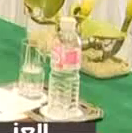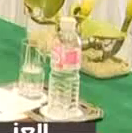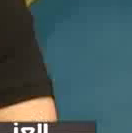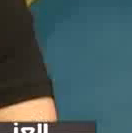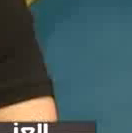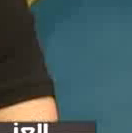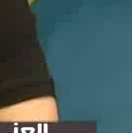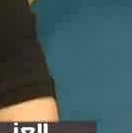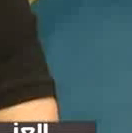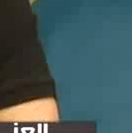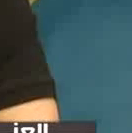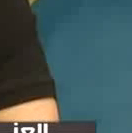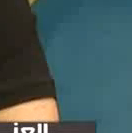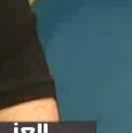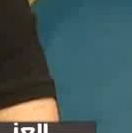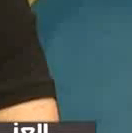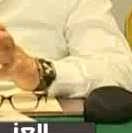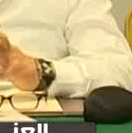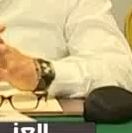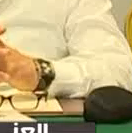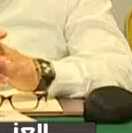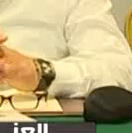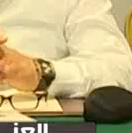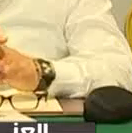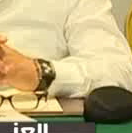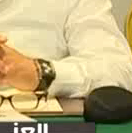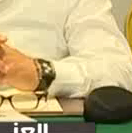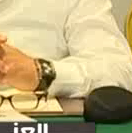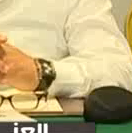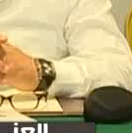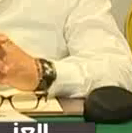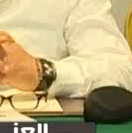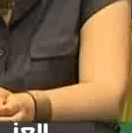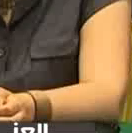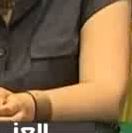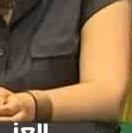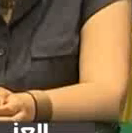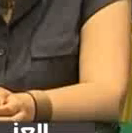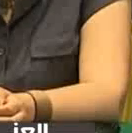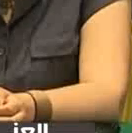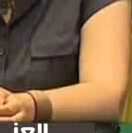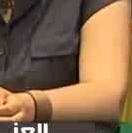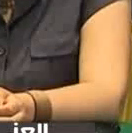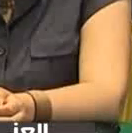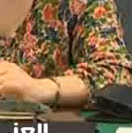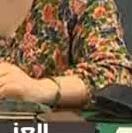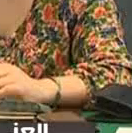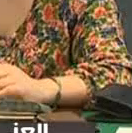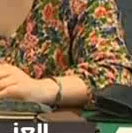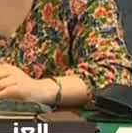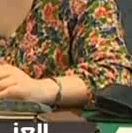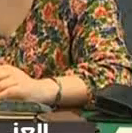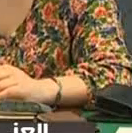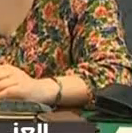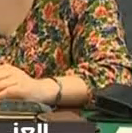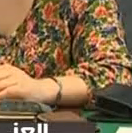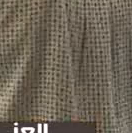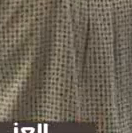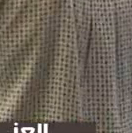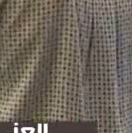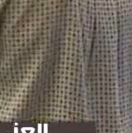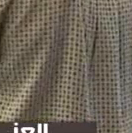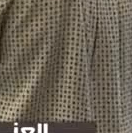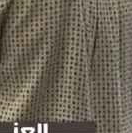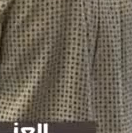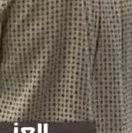الصحافة زمن النزاعات والإرهاب والمعادلة بين حرية الصحافة واحترام أخلاقيات المهنة محور اليوم الختامي لأشغال ورشة